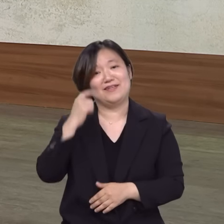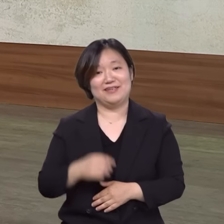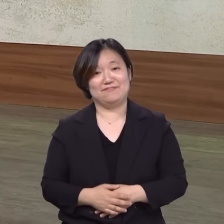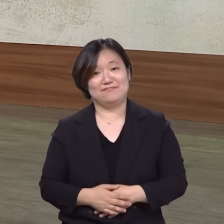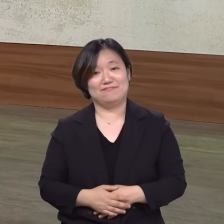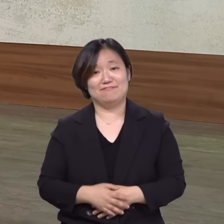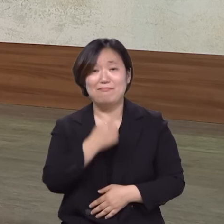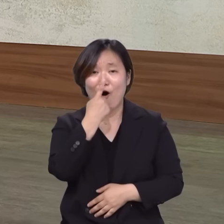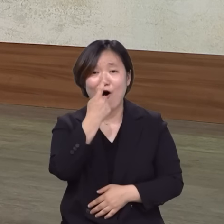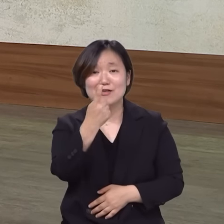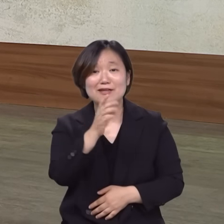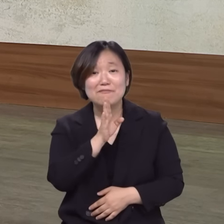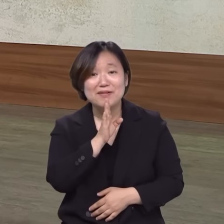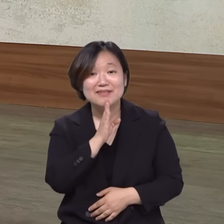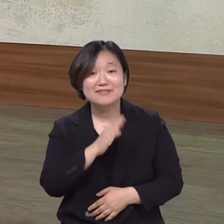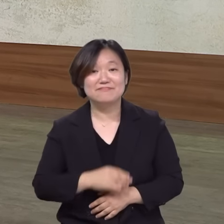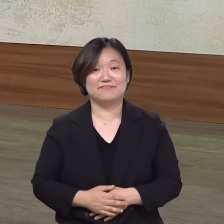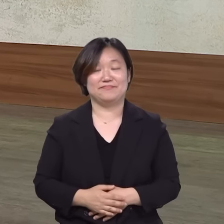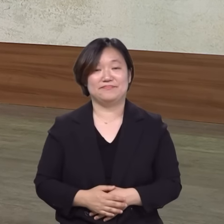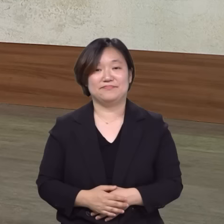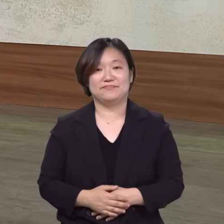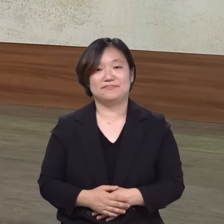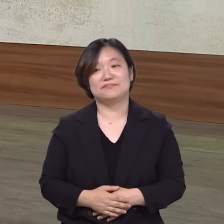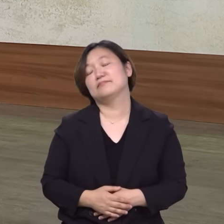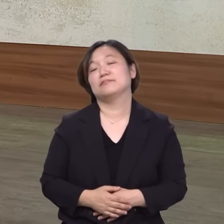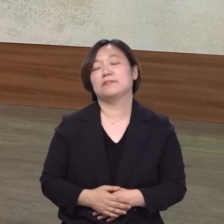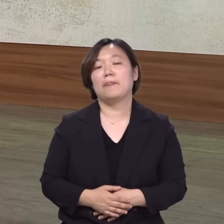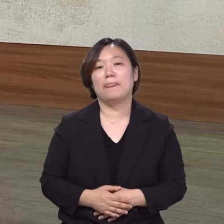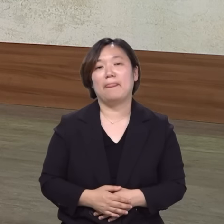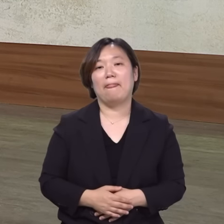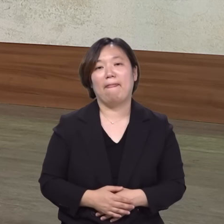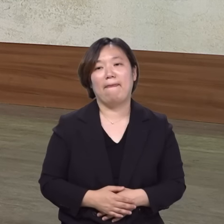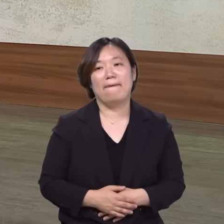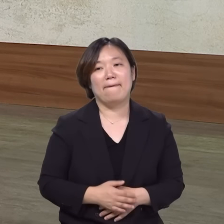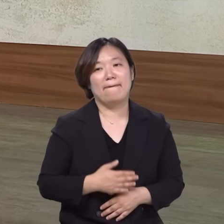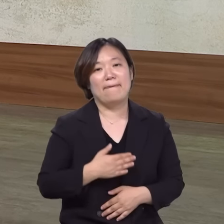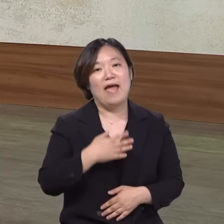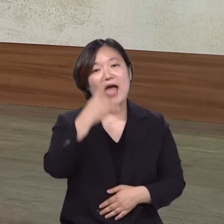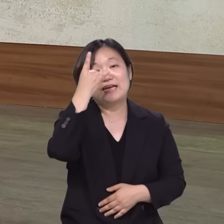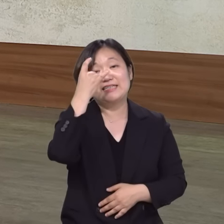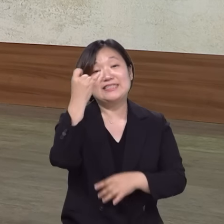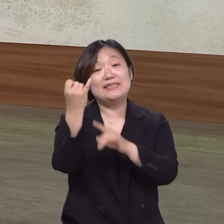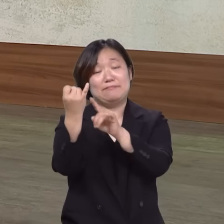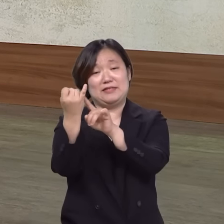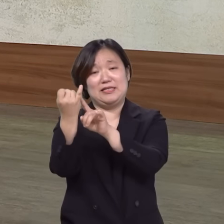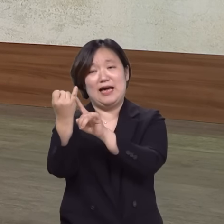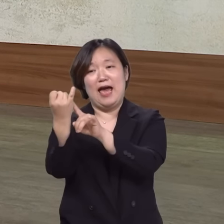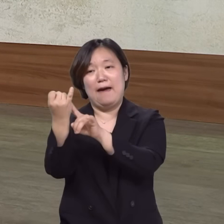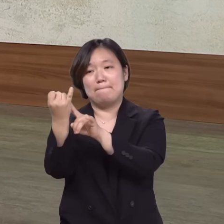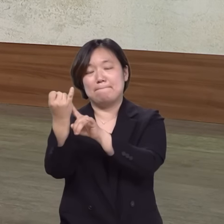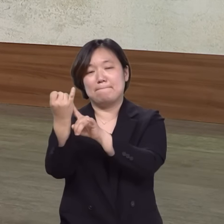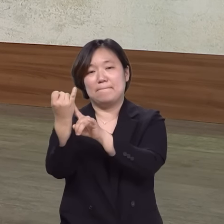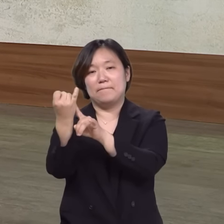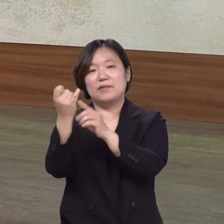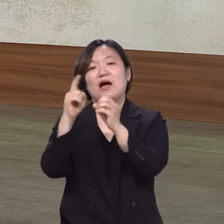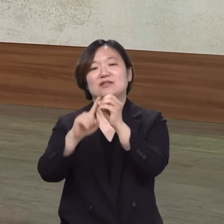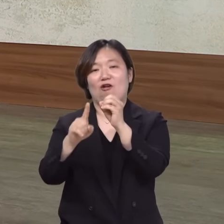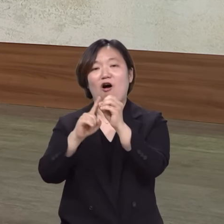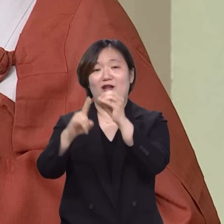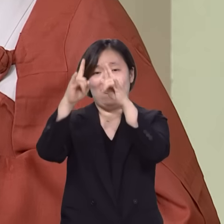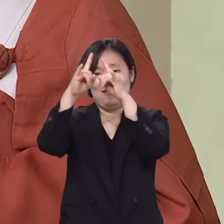멋있습니까 그래서 스님이 그때 중들의 허락을 받고